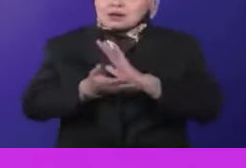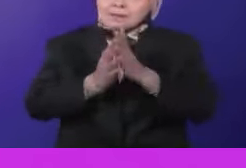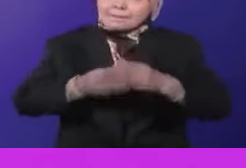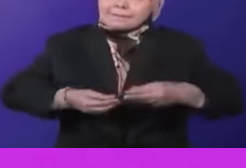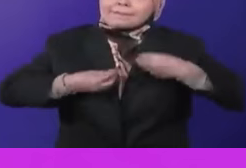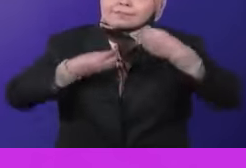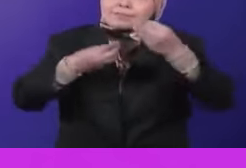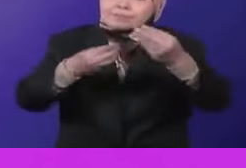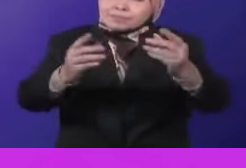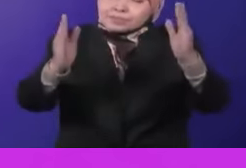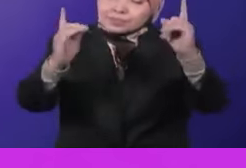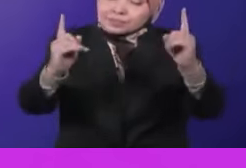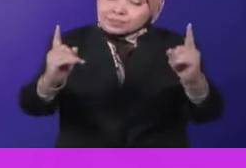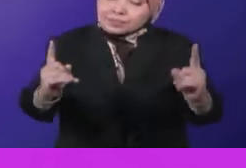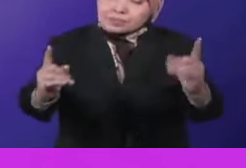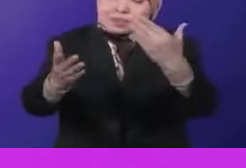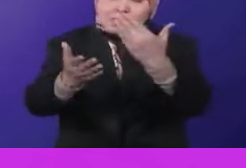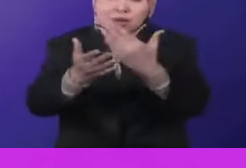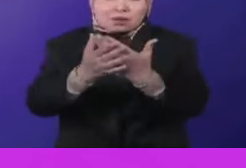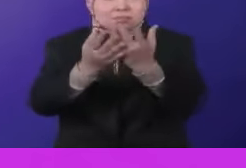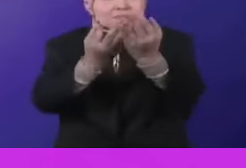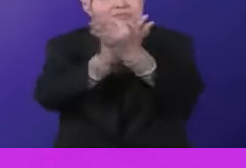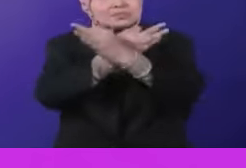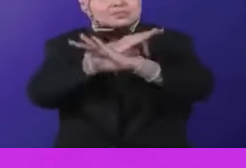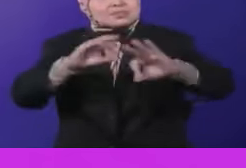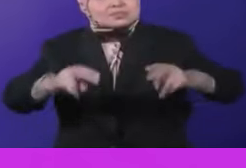فنظرة إلى